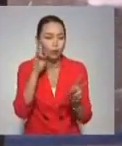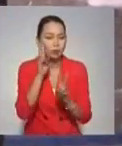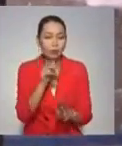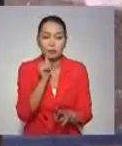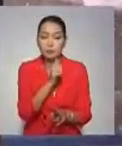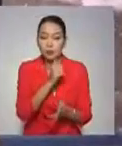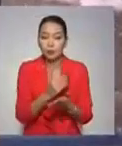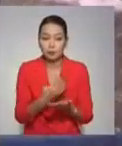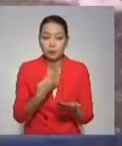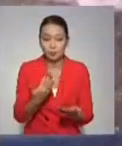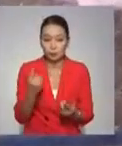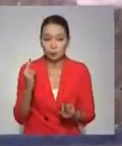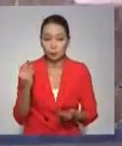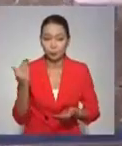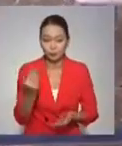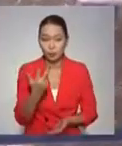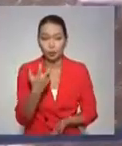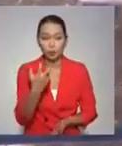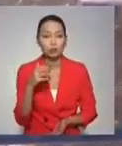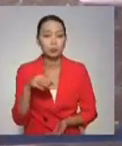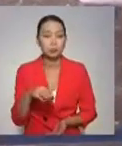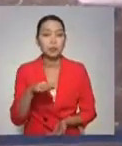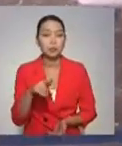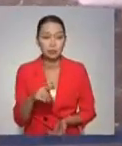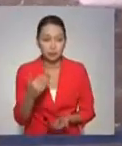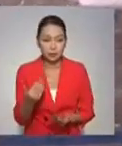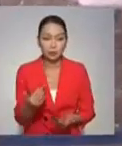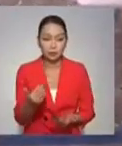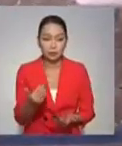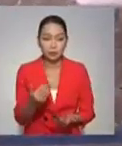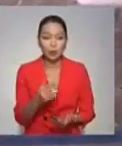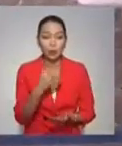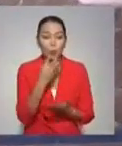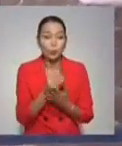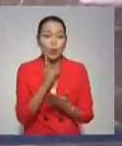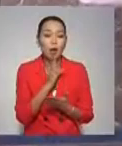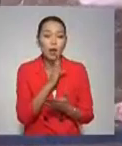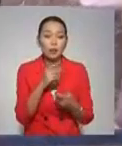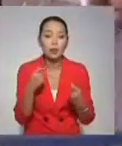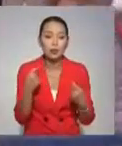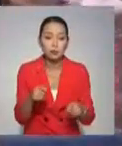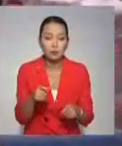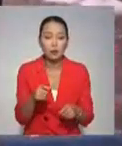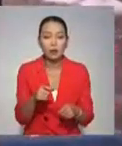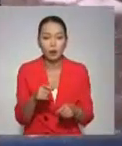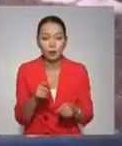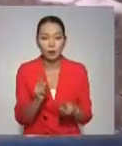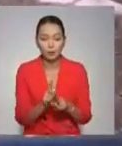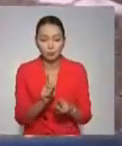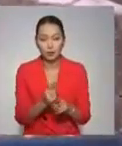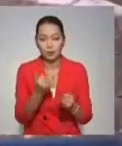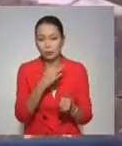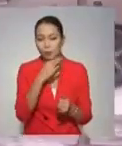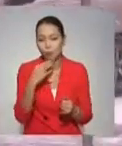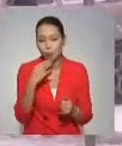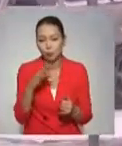қолымдағы бұл сәбидің бағасы 300 мың теңге. Өзге емес, өз анасы сатады. Баласырап алу кәнігі кәсіпке айналғаны